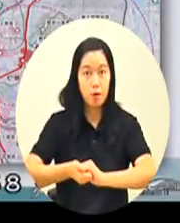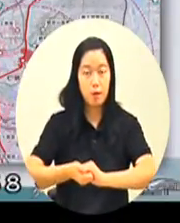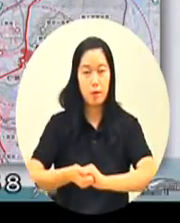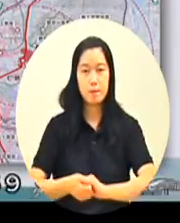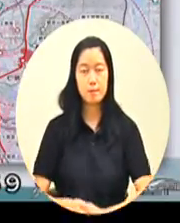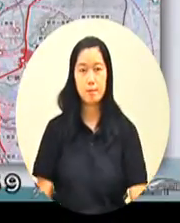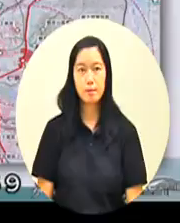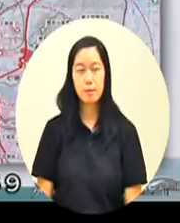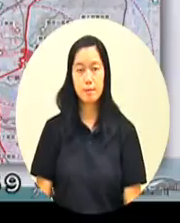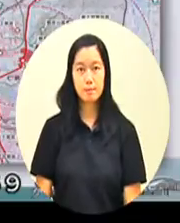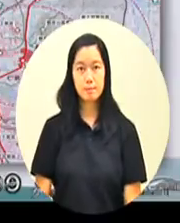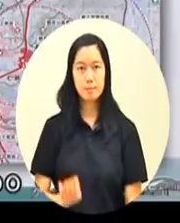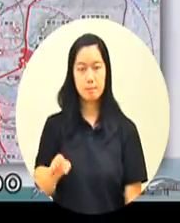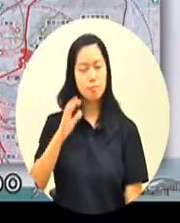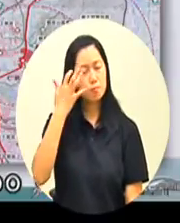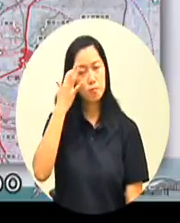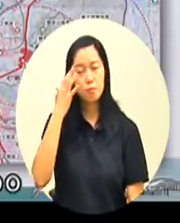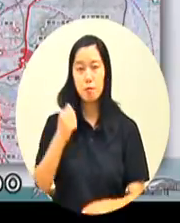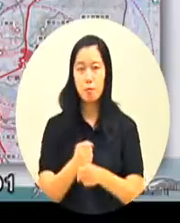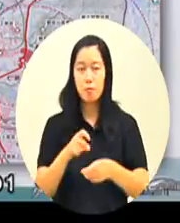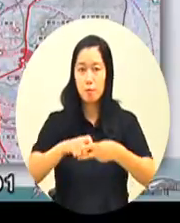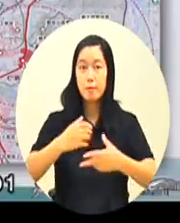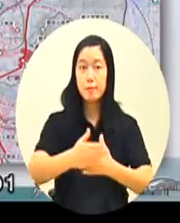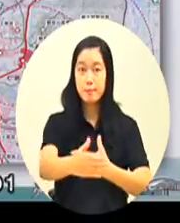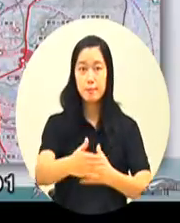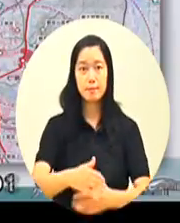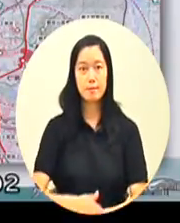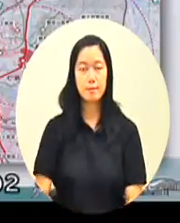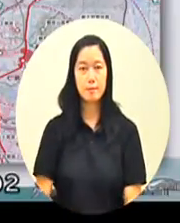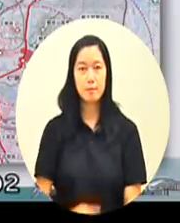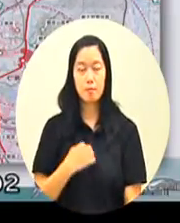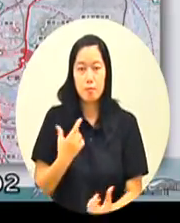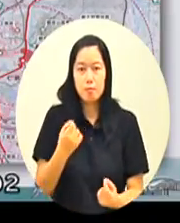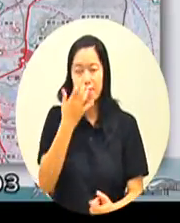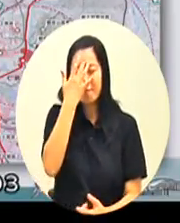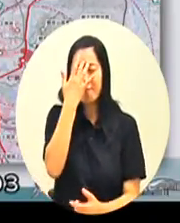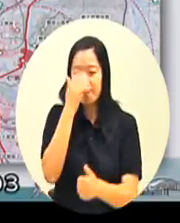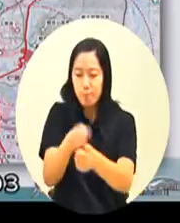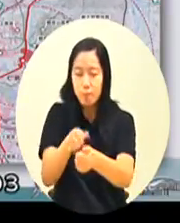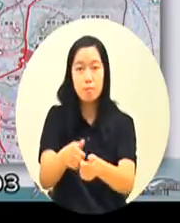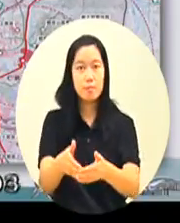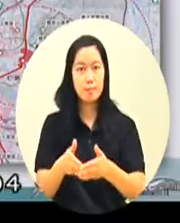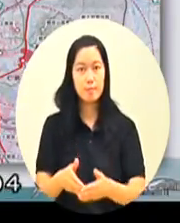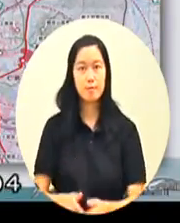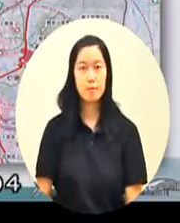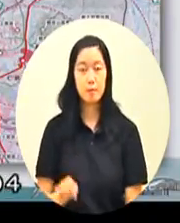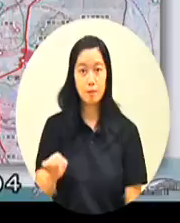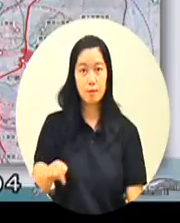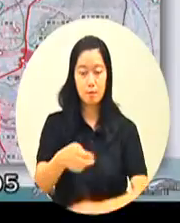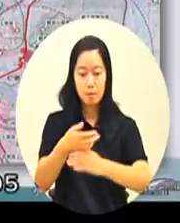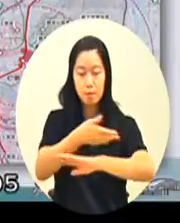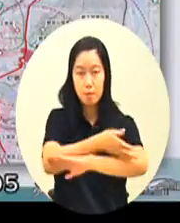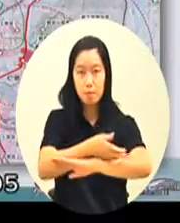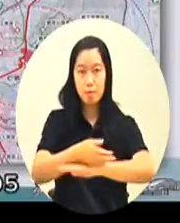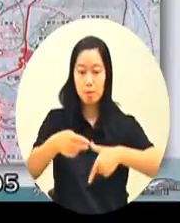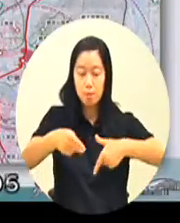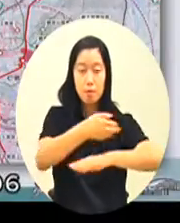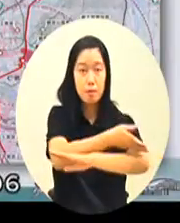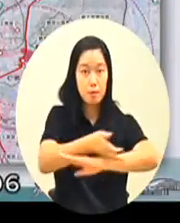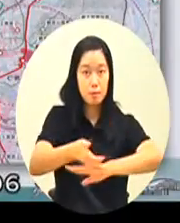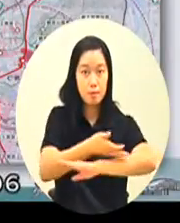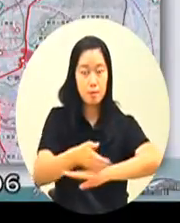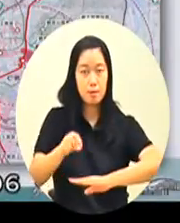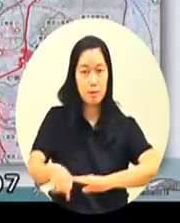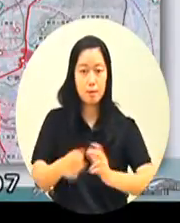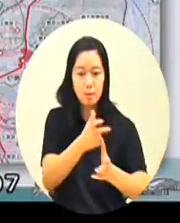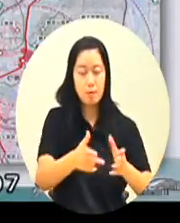是一个很复杂的工程。那无论如何，我们要克服这个工程，因为就仁武这一块的产